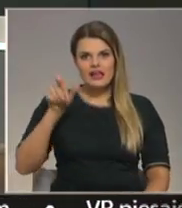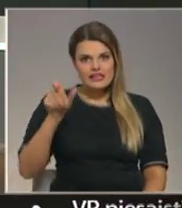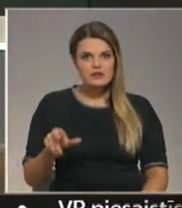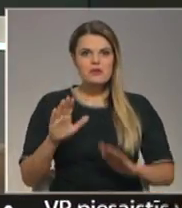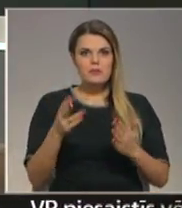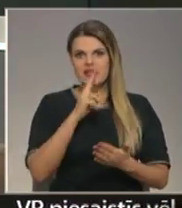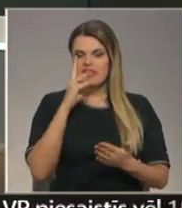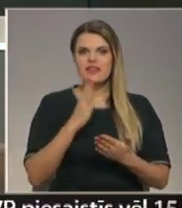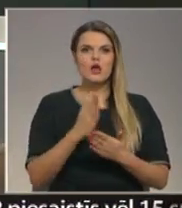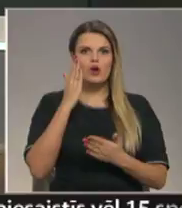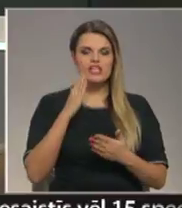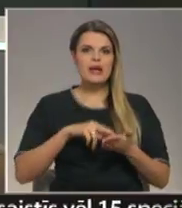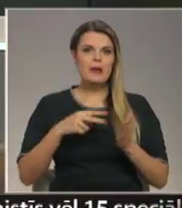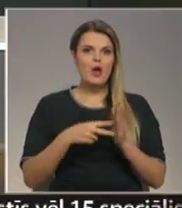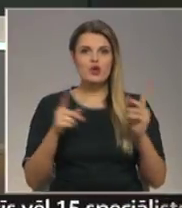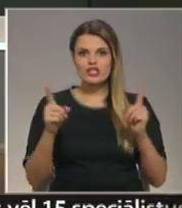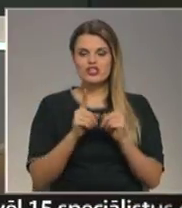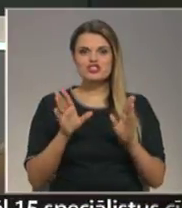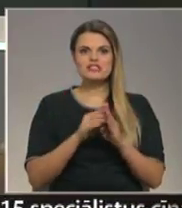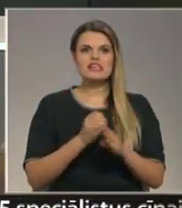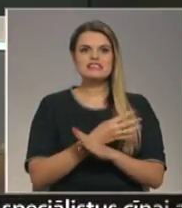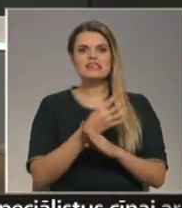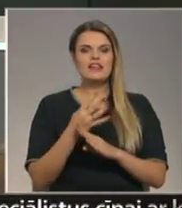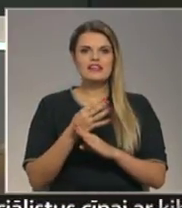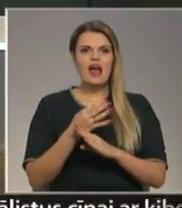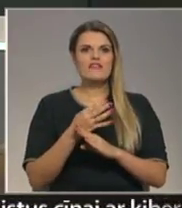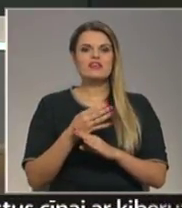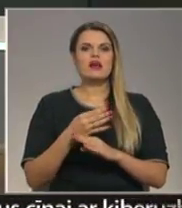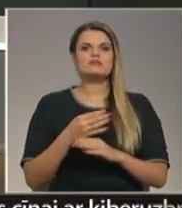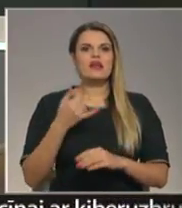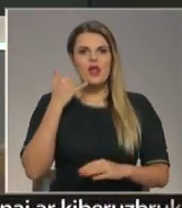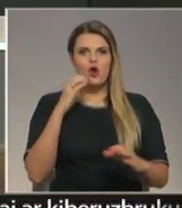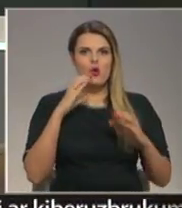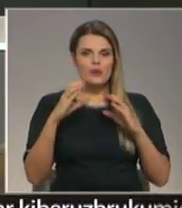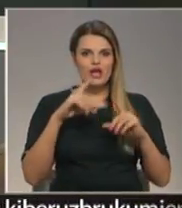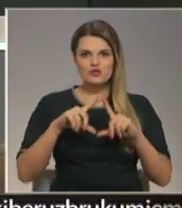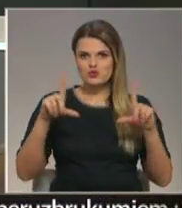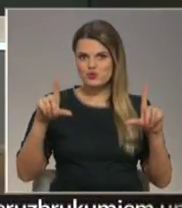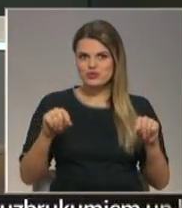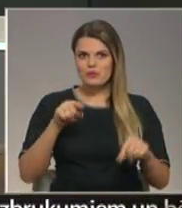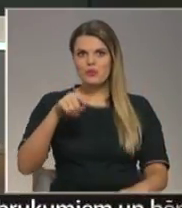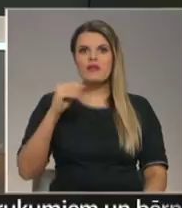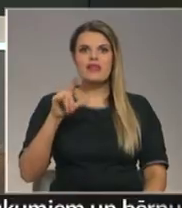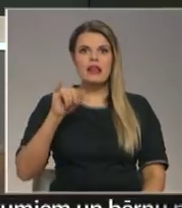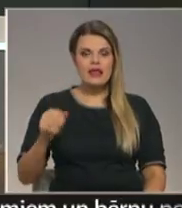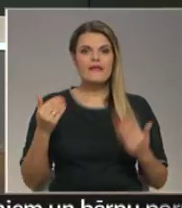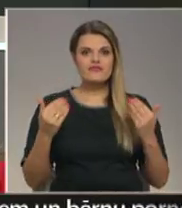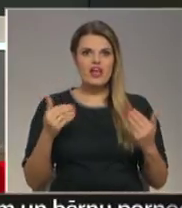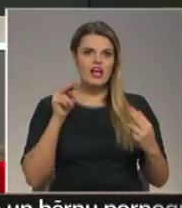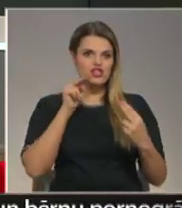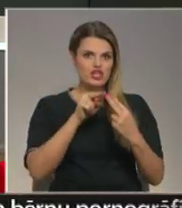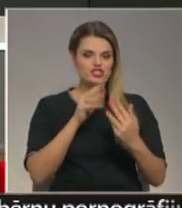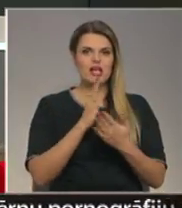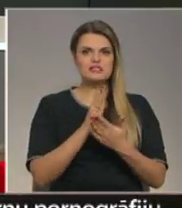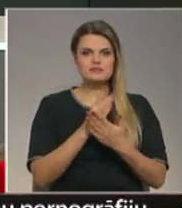ar Skandināvijas telekomunikāciju uzņēmumu Telija vadību. Un šobrīd tiešraidē esam sazinājušies ar valdības vadītāju Māris Kučinski.